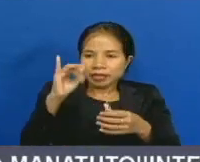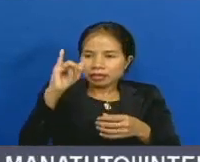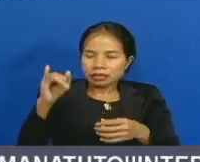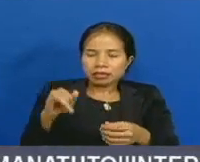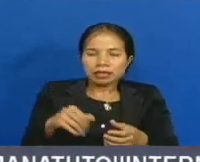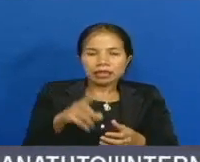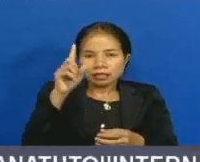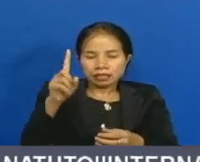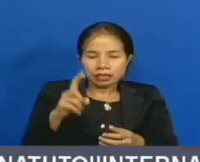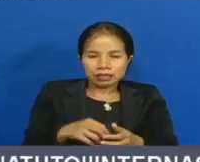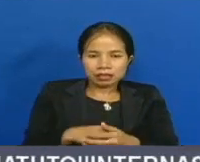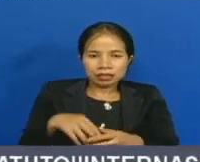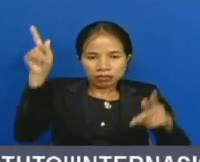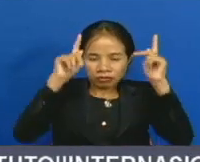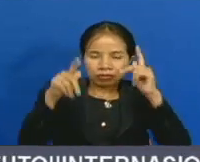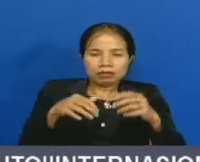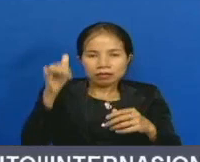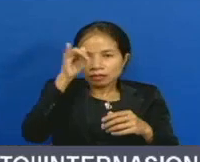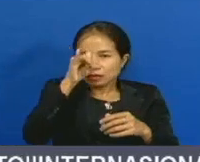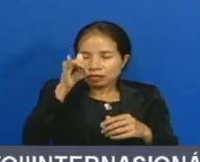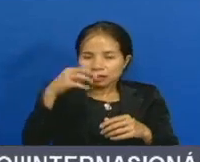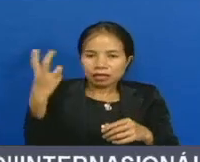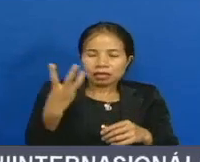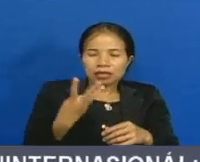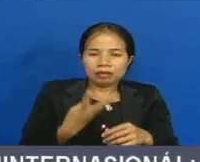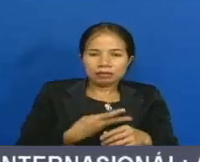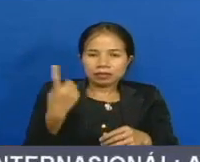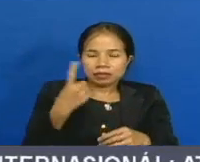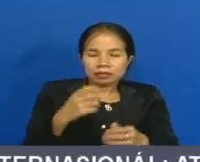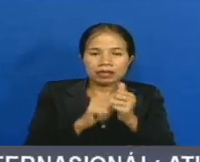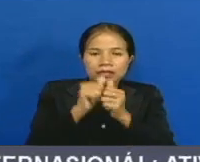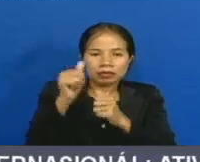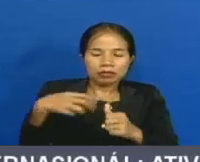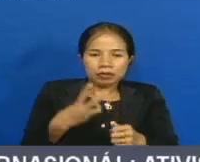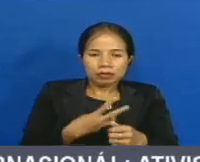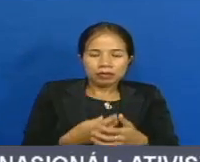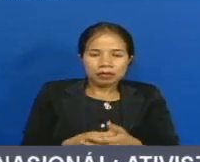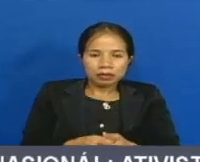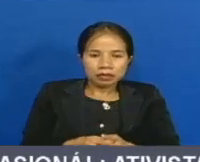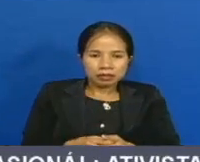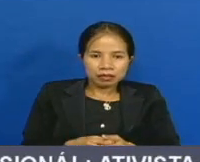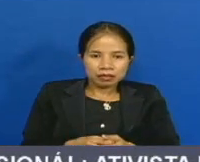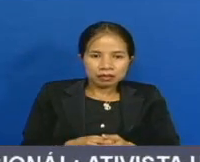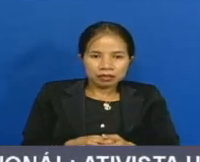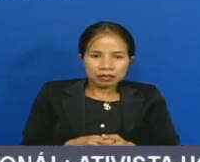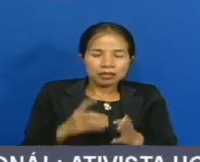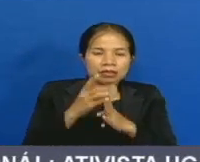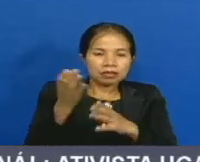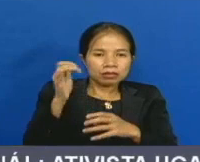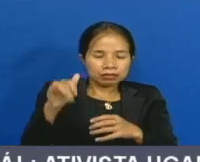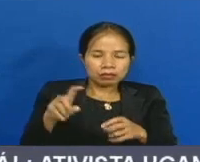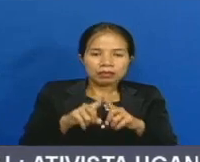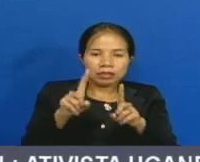ini ni. Ona bah kamera ni, kami sempre hato ona bah ini kami ni superior sira. Mai be ya